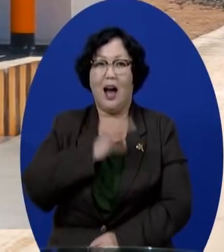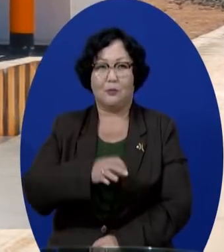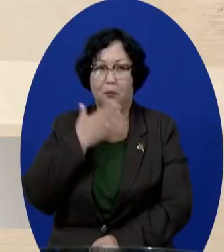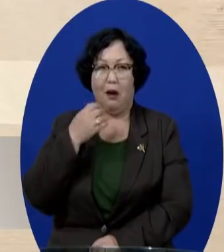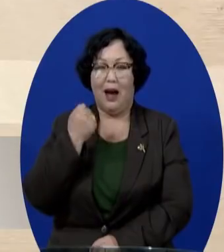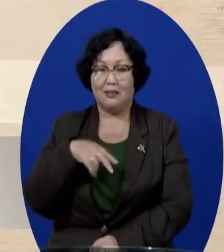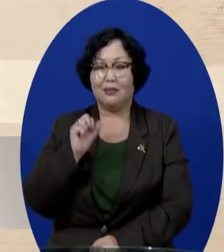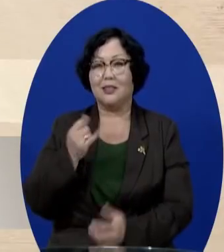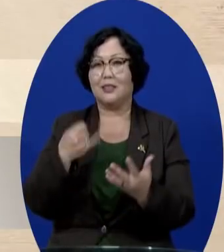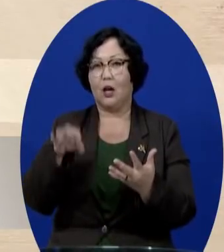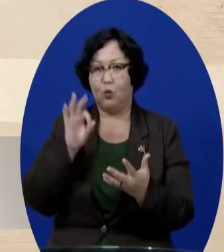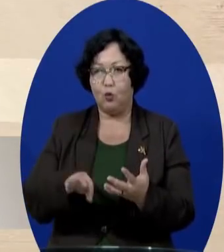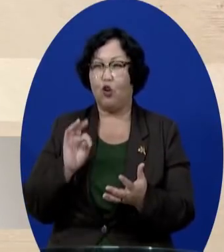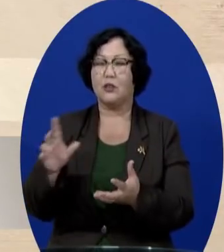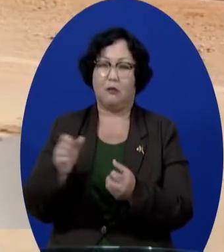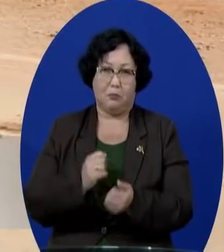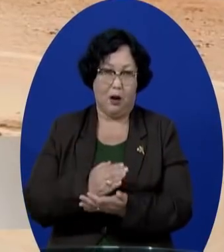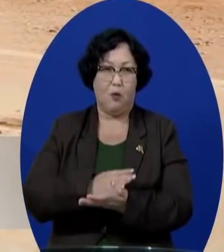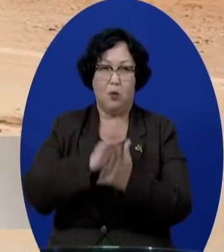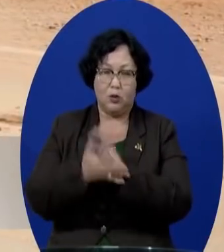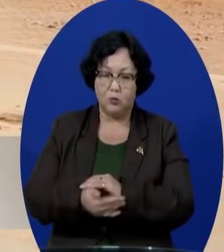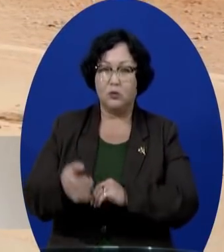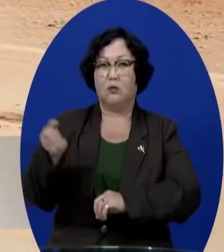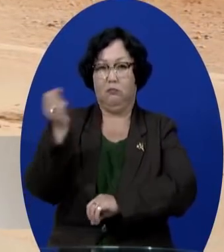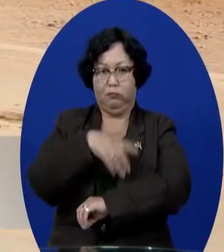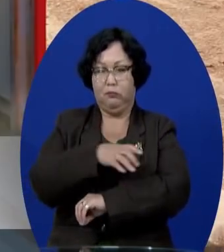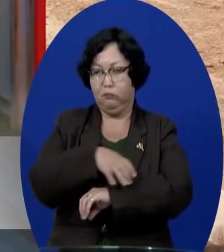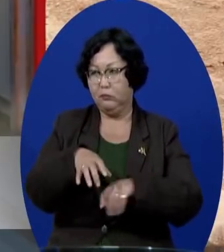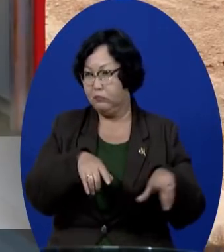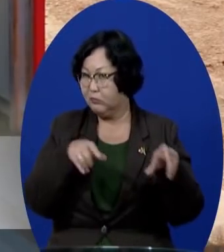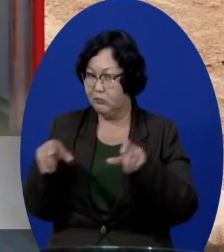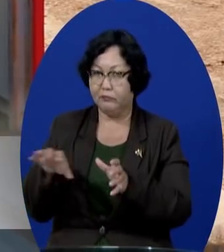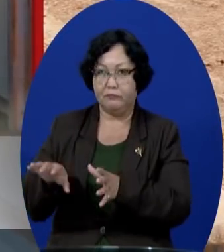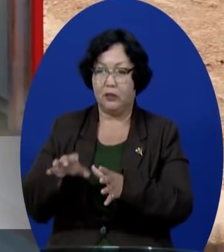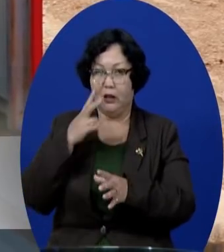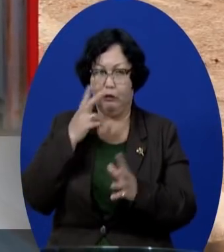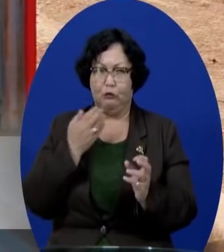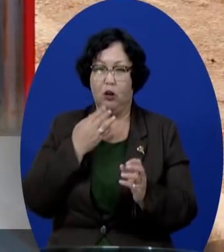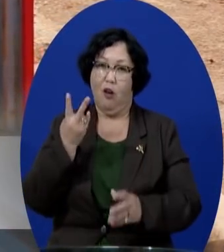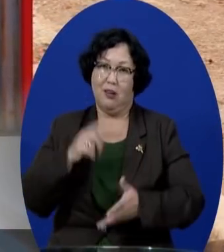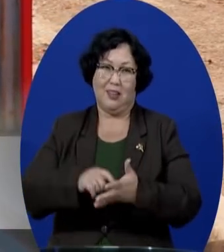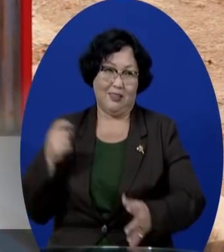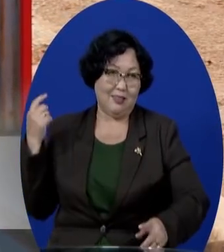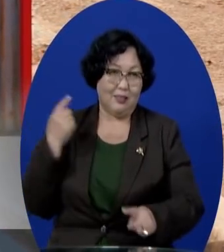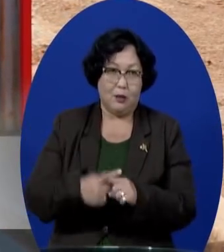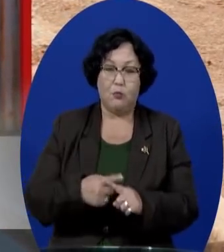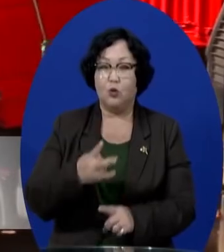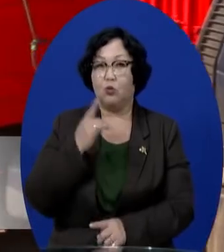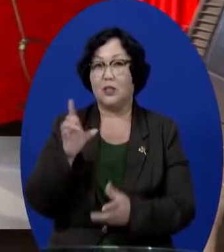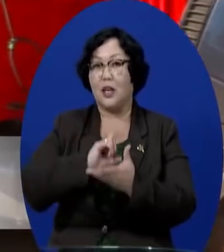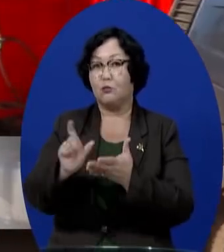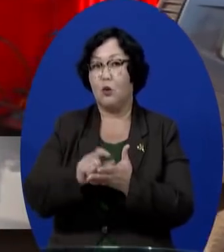хэллээ. Цаашид хүний оролцоо багтаа чингэлэх тээврээр экспорт үргэлжлүүлэхэд тээврэлтийн хэмжээ 2 дахин нэмэгдэж нүүрсний